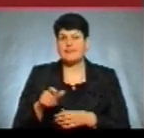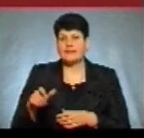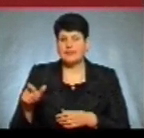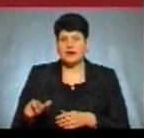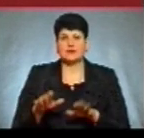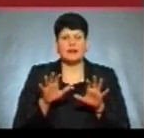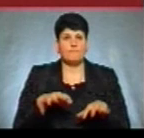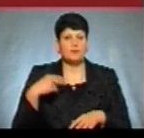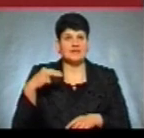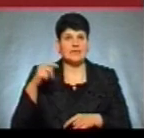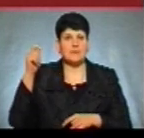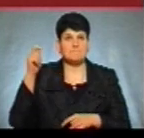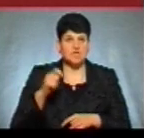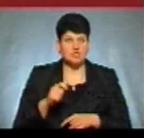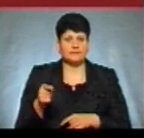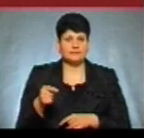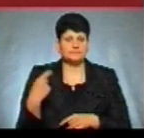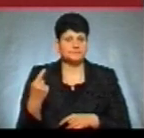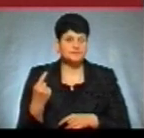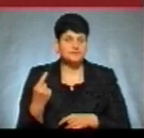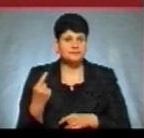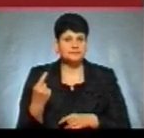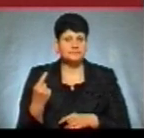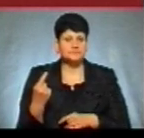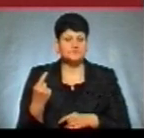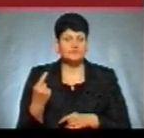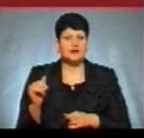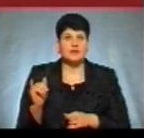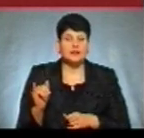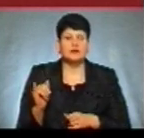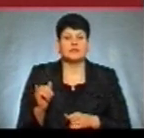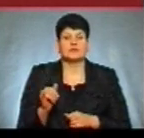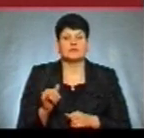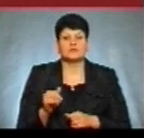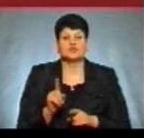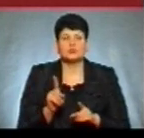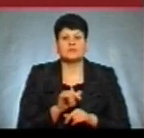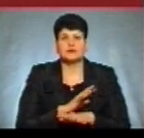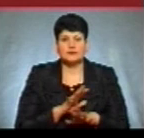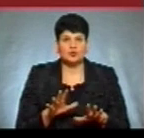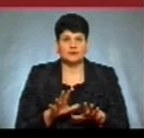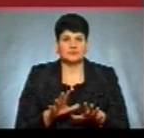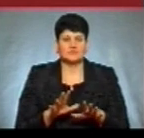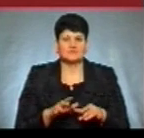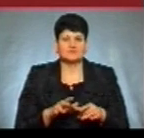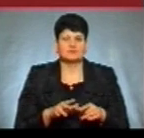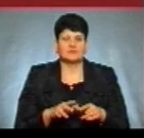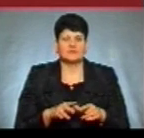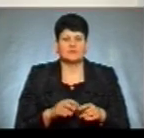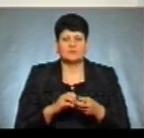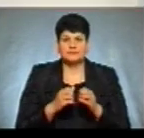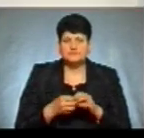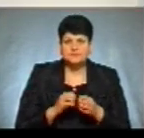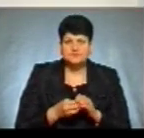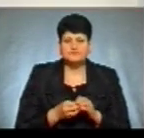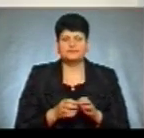пост президента приїжджають на Тернопільщину, і так, щоб унеможливити провокації чи забезпечити їхню безпеку, і